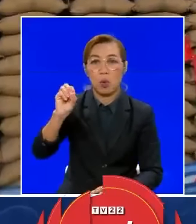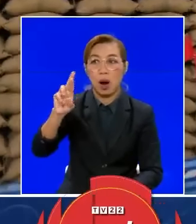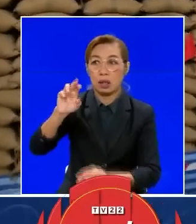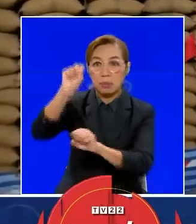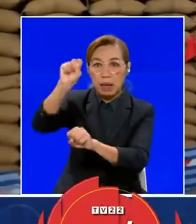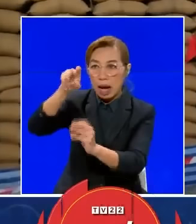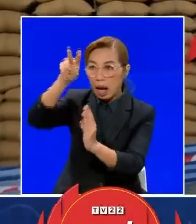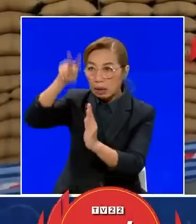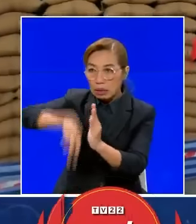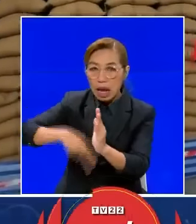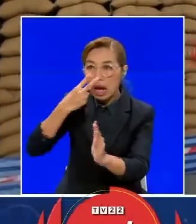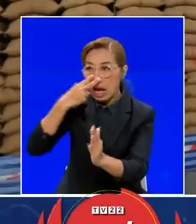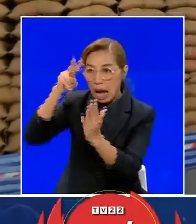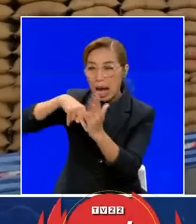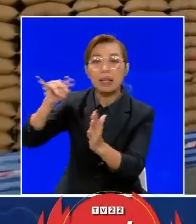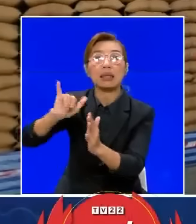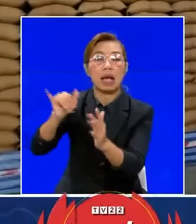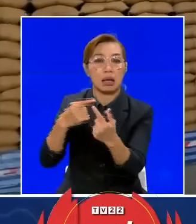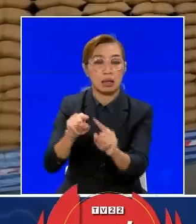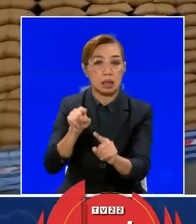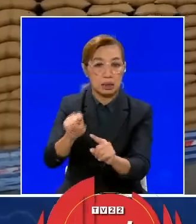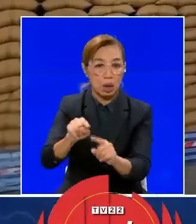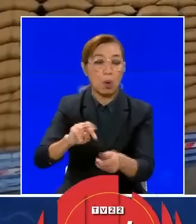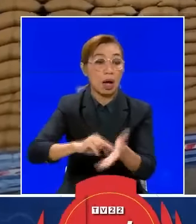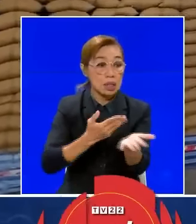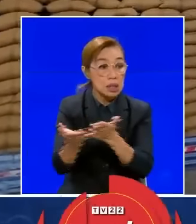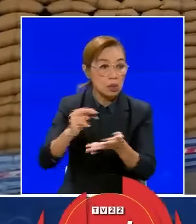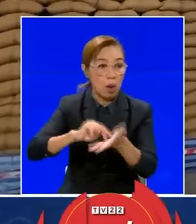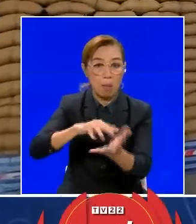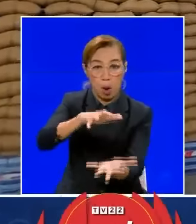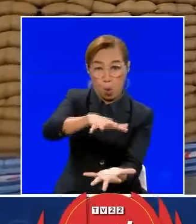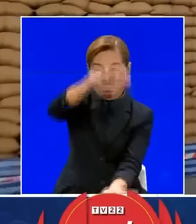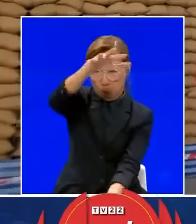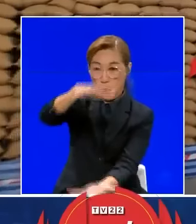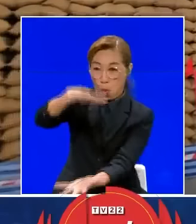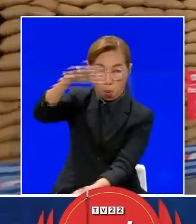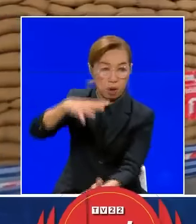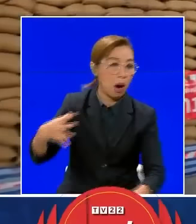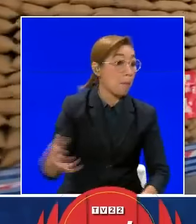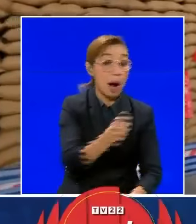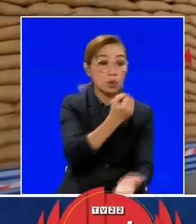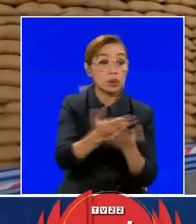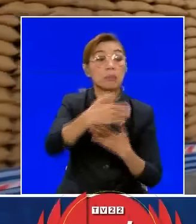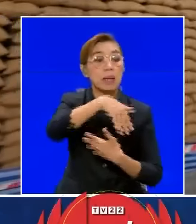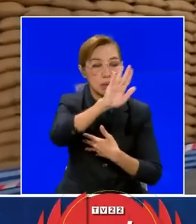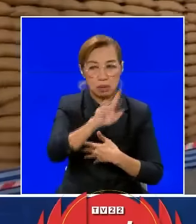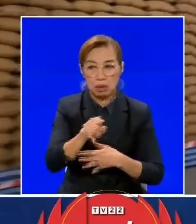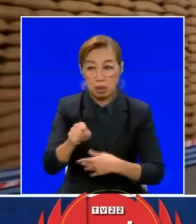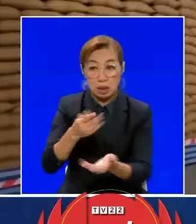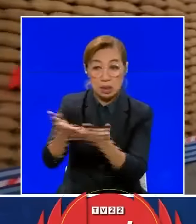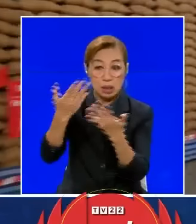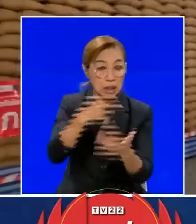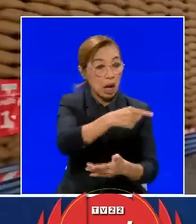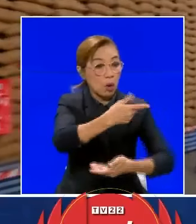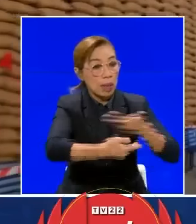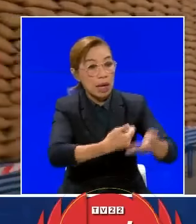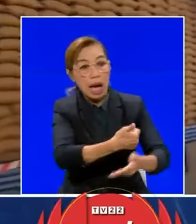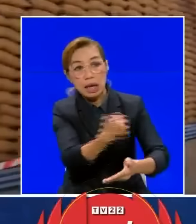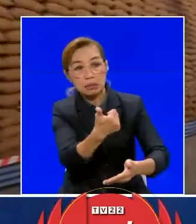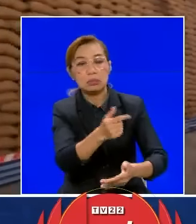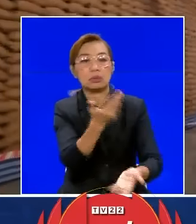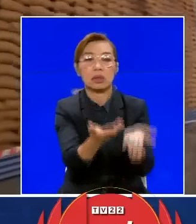คือว่าประมูลเนี่ยประมูลทั้งกองไปเลยส่วนจะขายกับใครที่ไหนก็แล้วแต่เพราะทุกคนเนี่ยมีสิทธิ์ประมูลได้